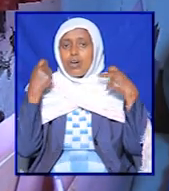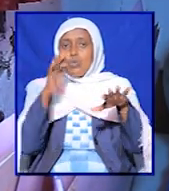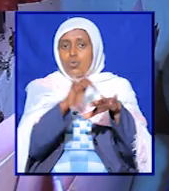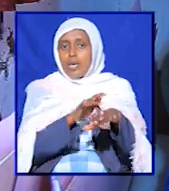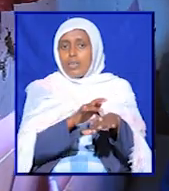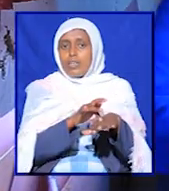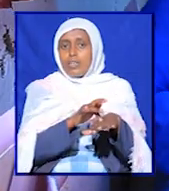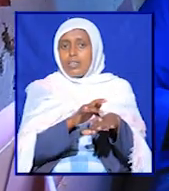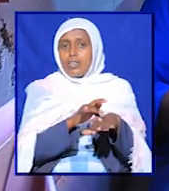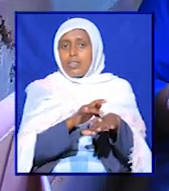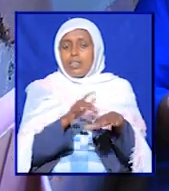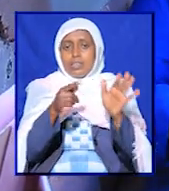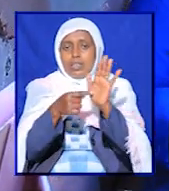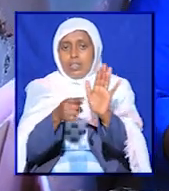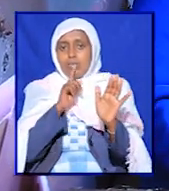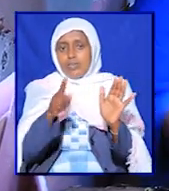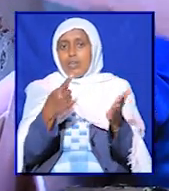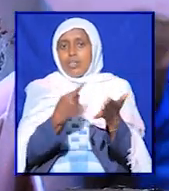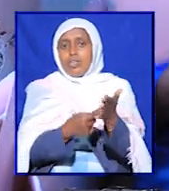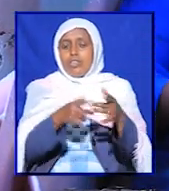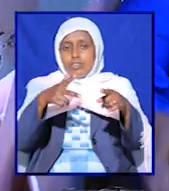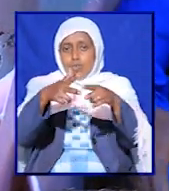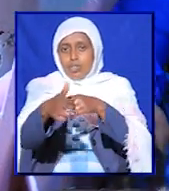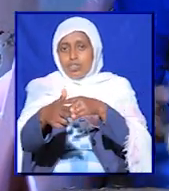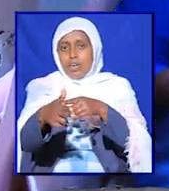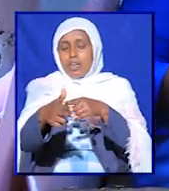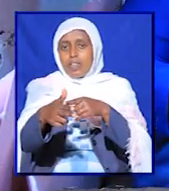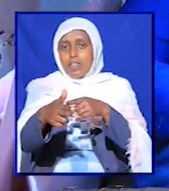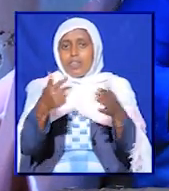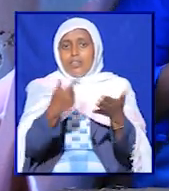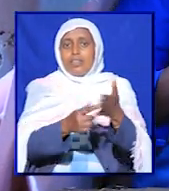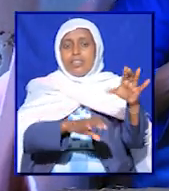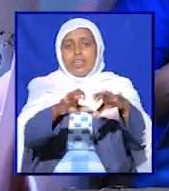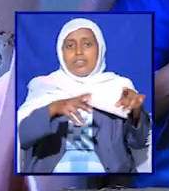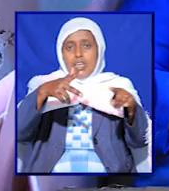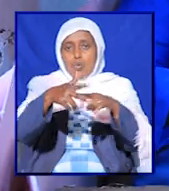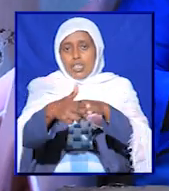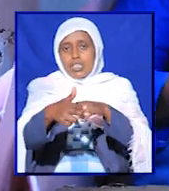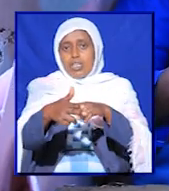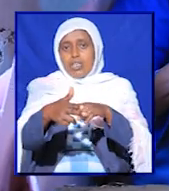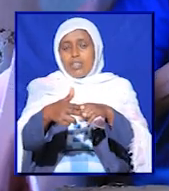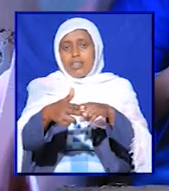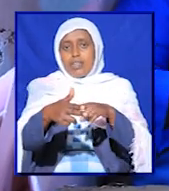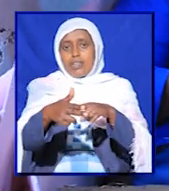ነው፣ የካህን ደግሞ ይሄ ነው። ይሄን ቆርጥና እንደዚህ አድርጌ ቆርጬ